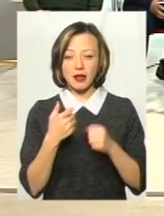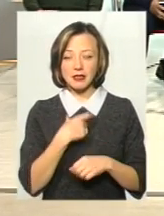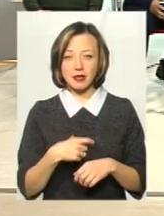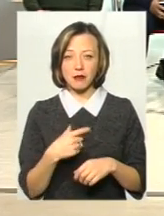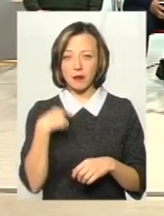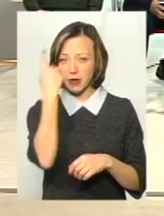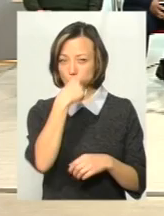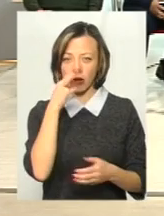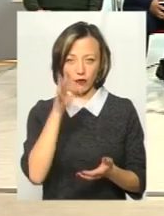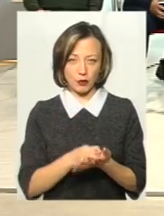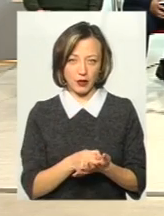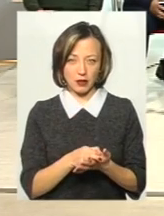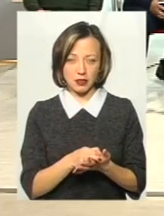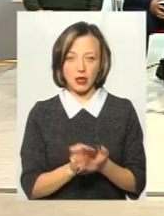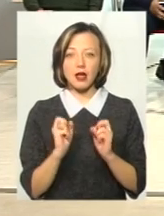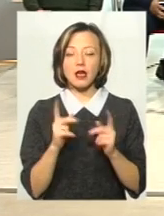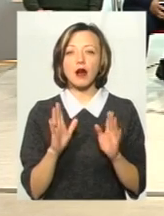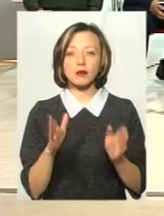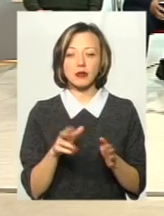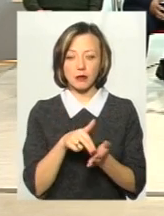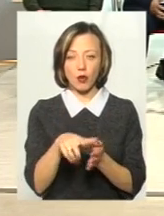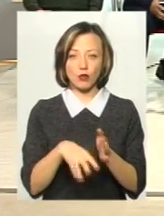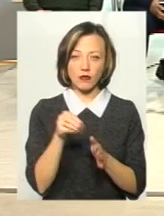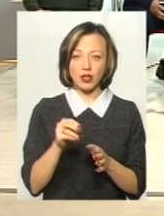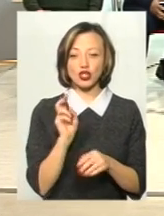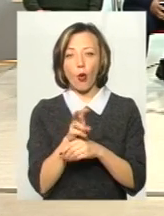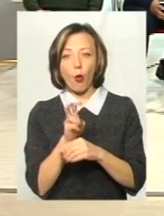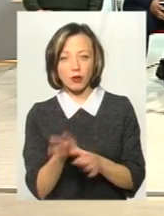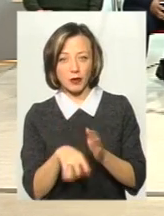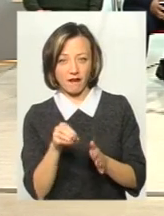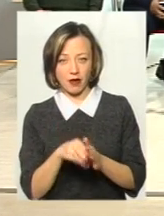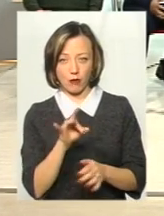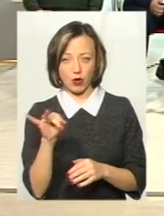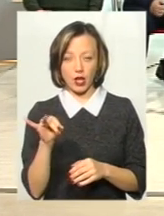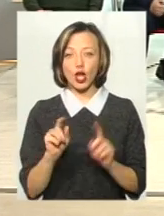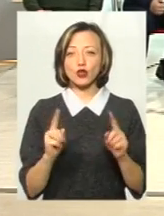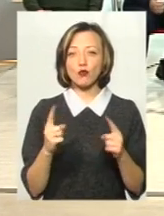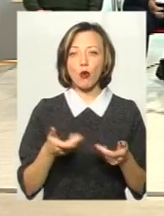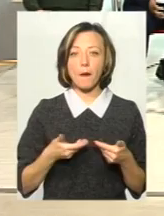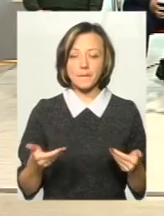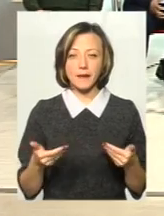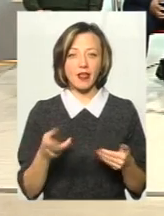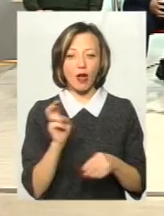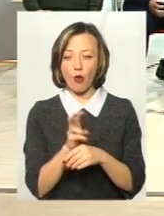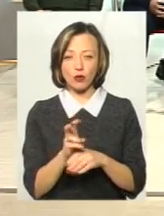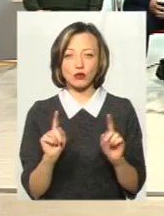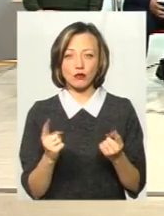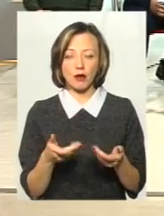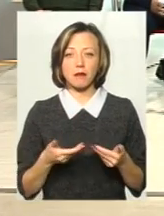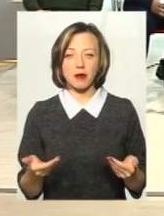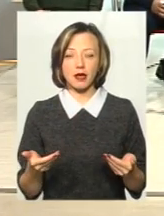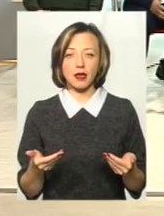себе персональну відповідальність. Як ми йдемо голосувати? Чи ми взагалі ходимо голосувати? Чому ми не ходимо? Чому